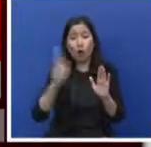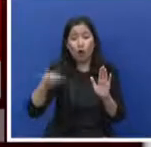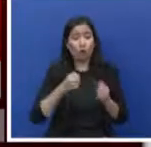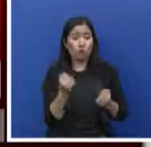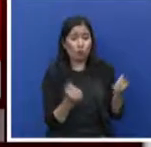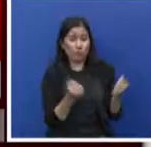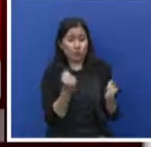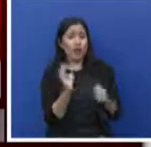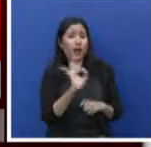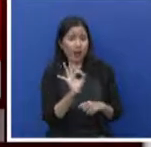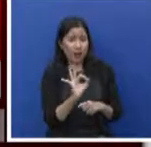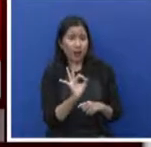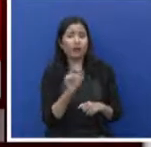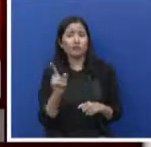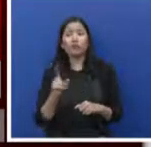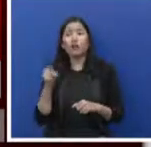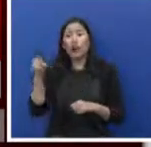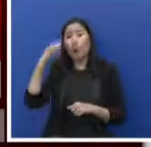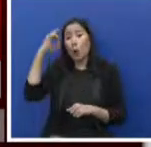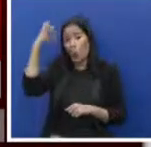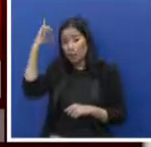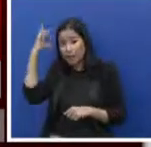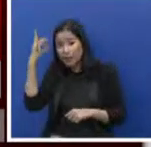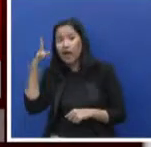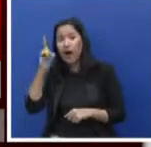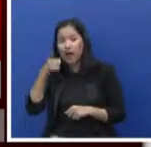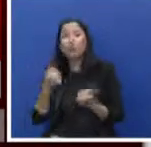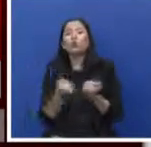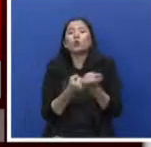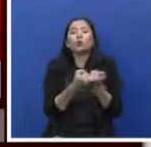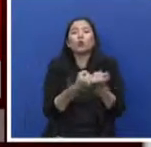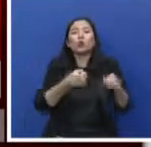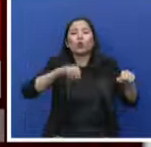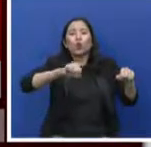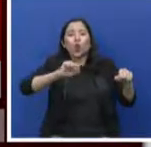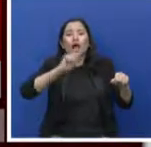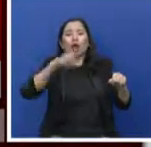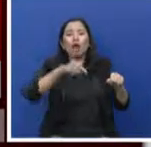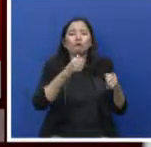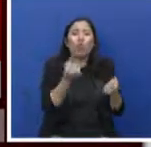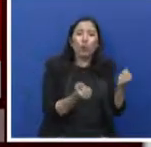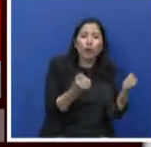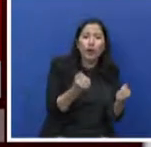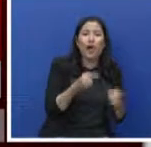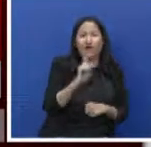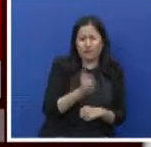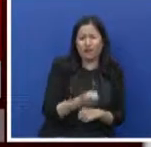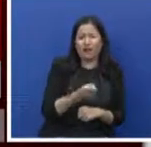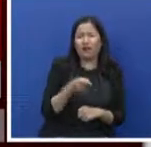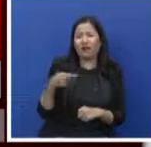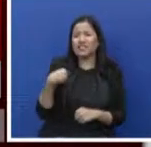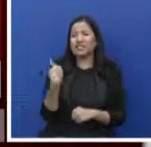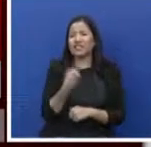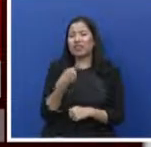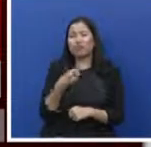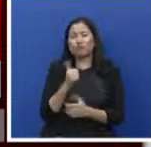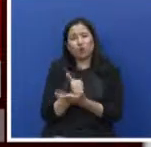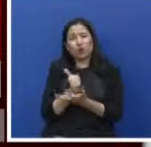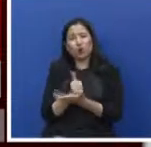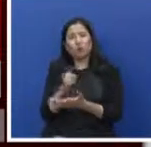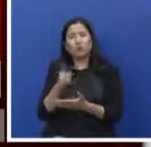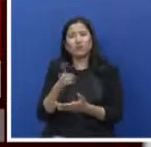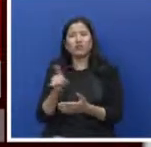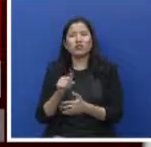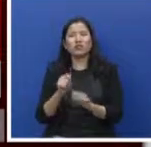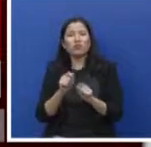mobil juga, dalam hal ini Gojek menyediakan support, ada GoCar. Jadi kalau menurut saya benar-benar kita membuat